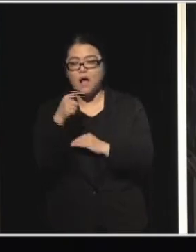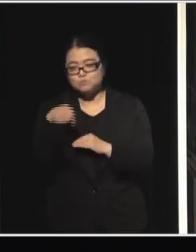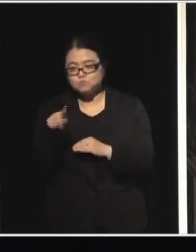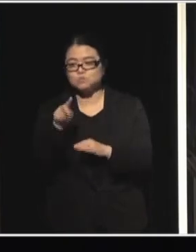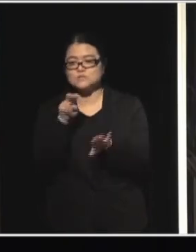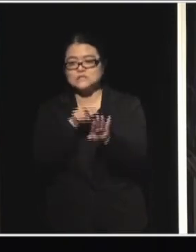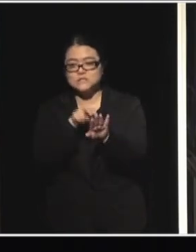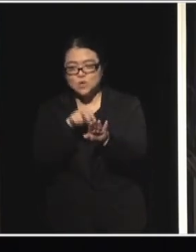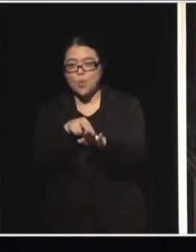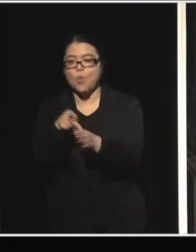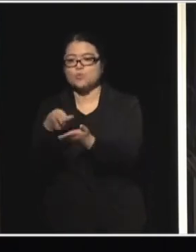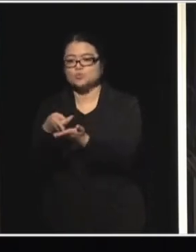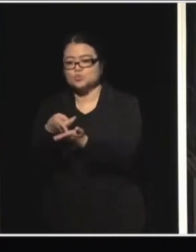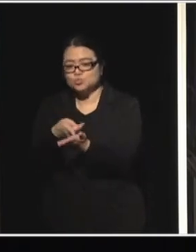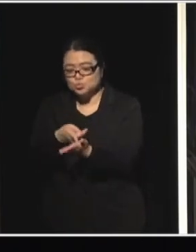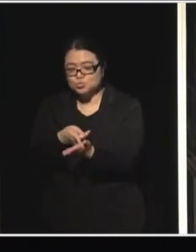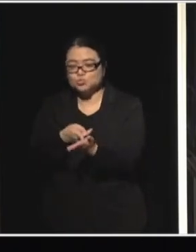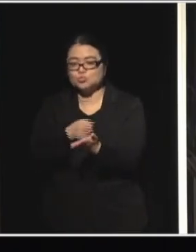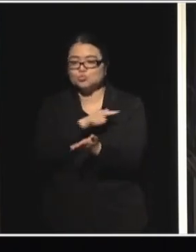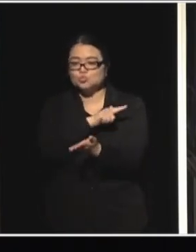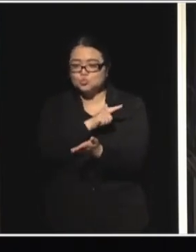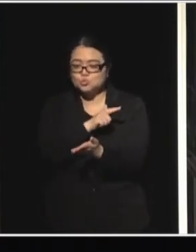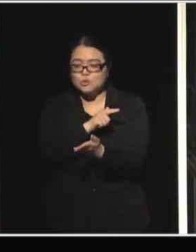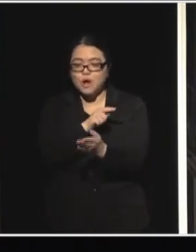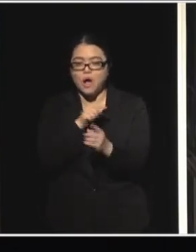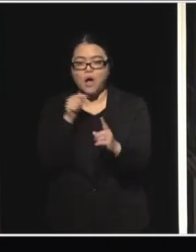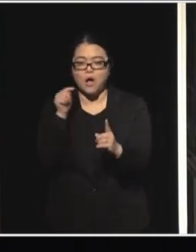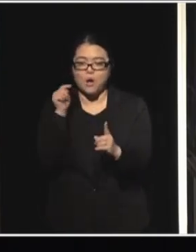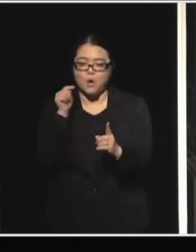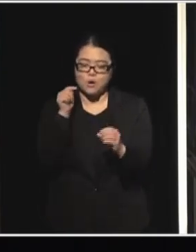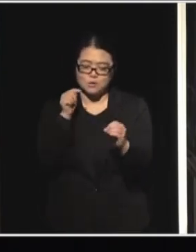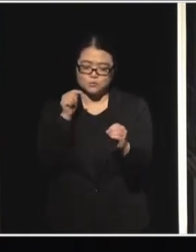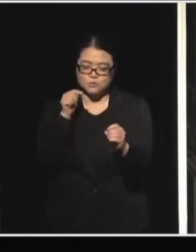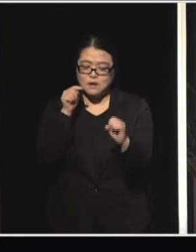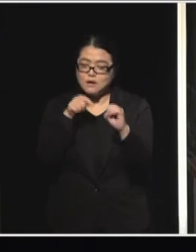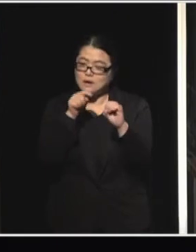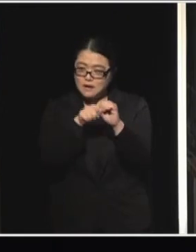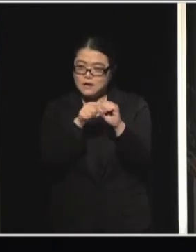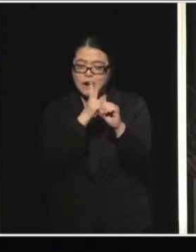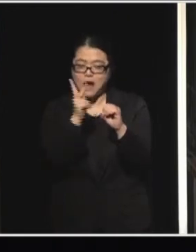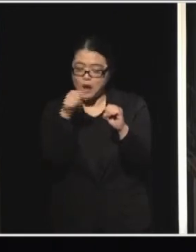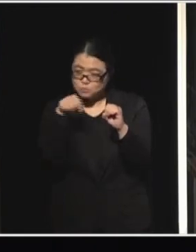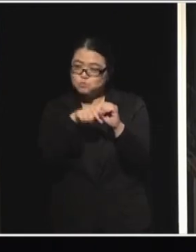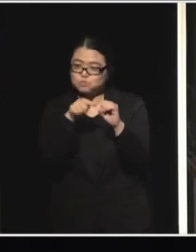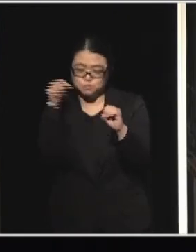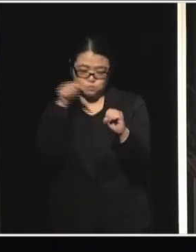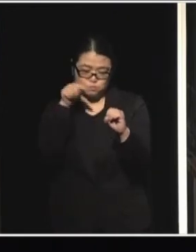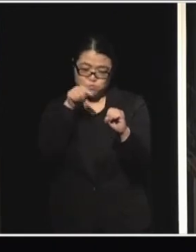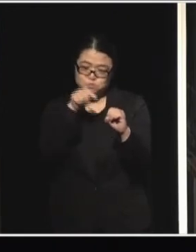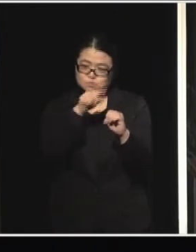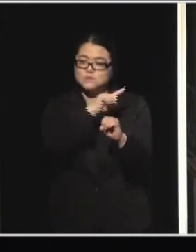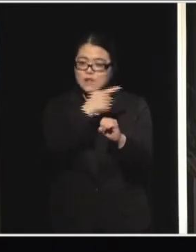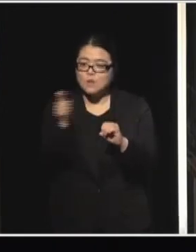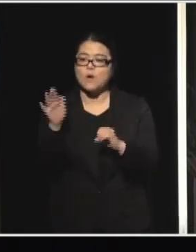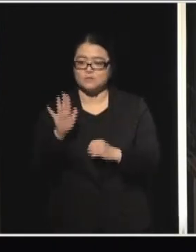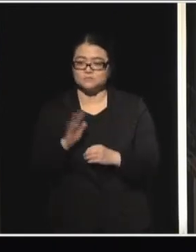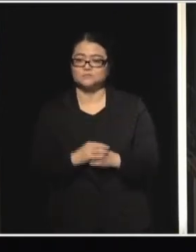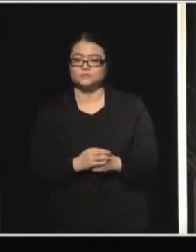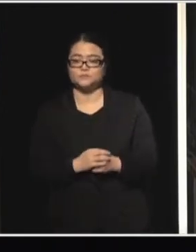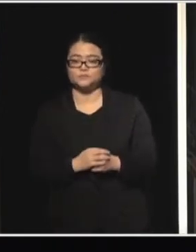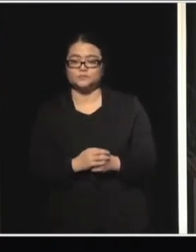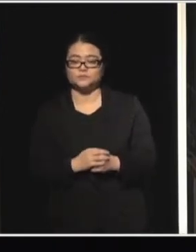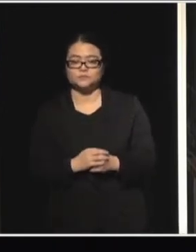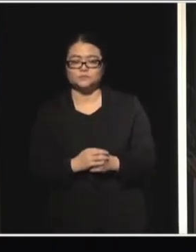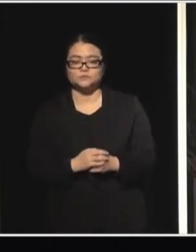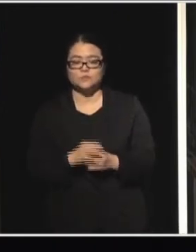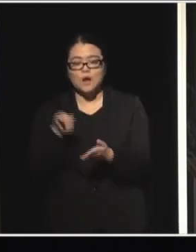抗がん剤化学療法などがありますけれどもその中で言いますとして家や抗がん剤